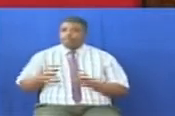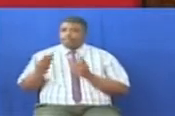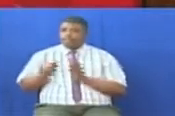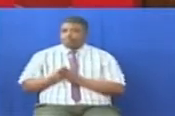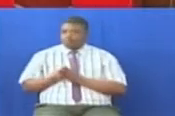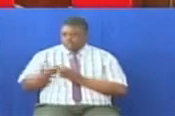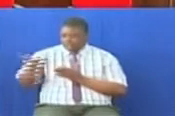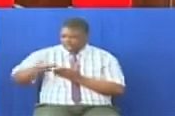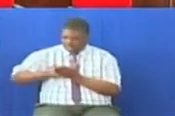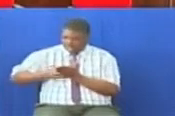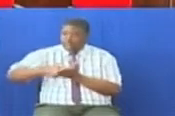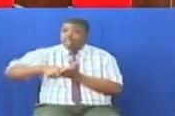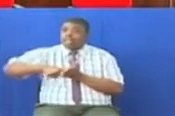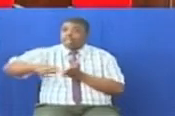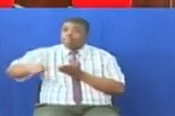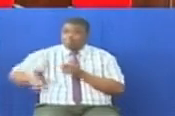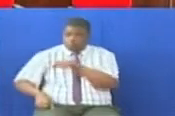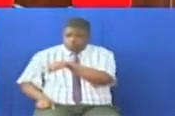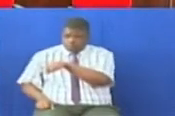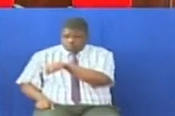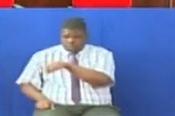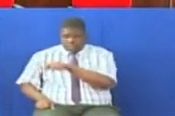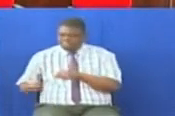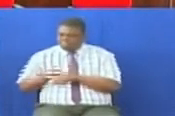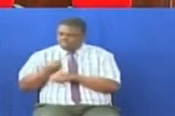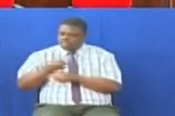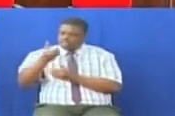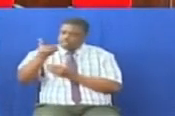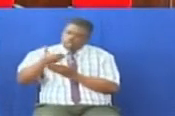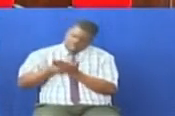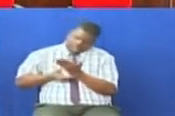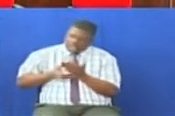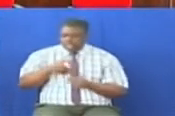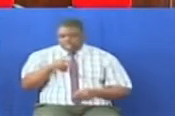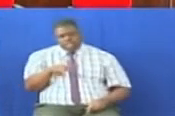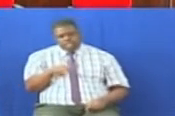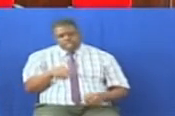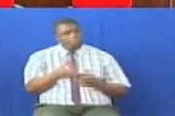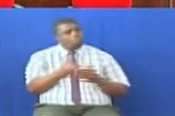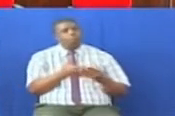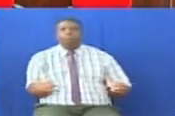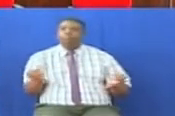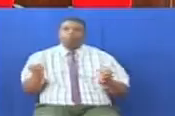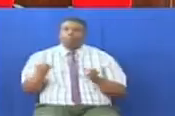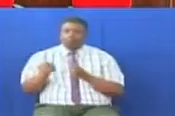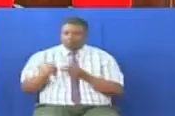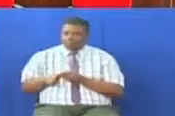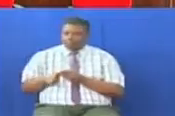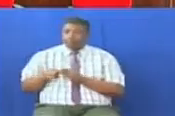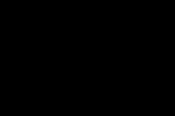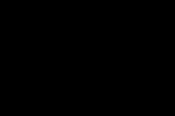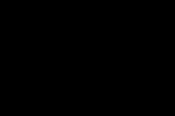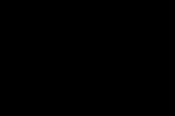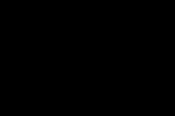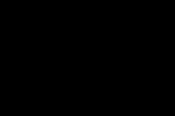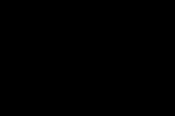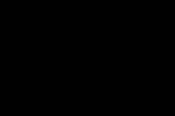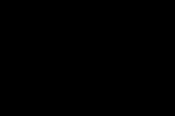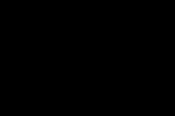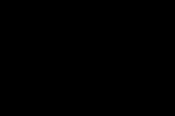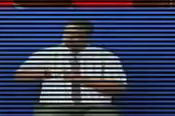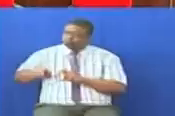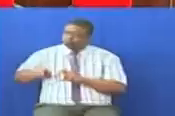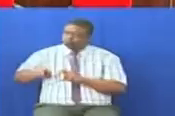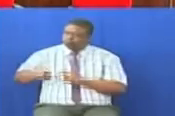malipo, jambo ambalo linapelekea nyaraka hizo kupotea na hatimaye wakati ukaguzi